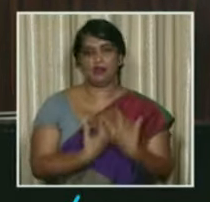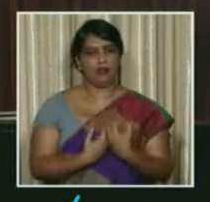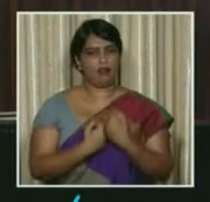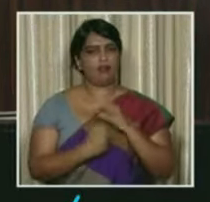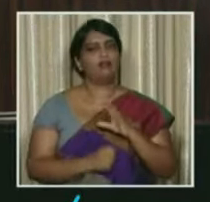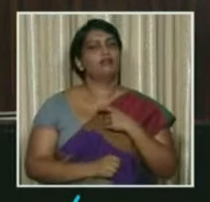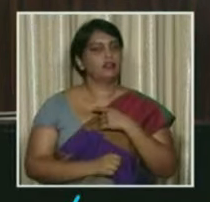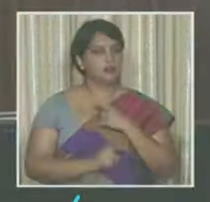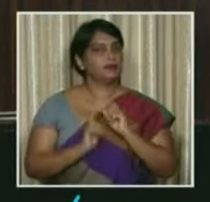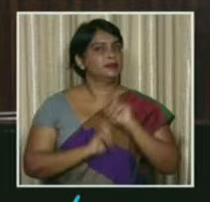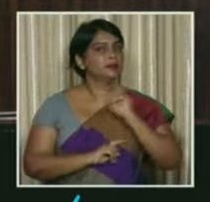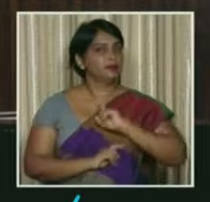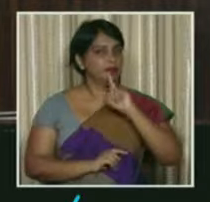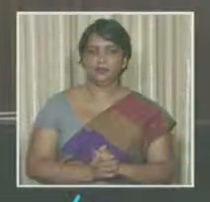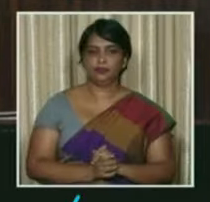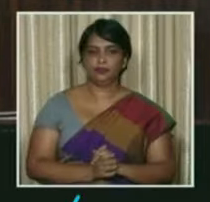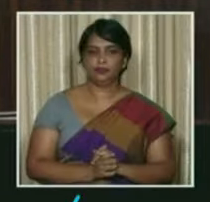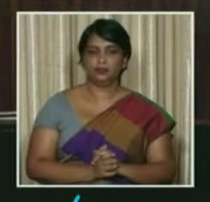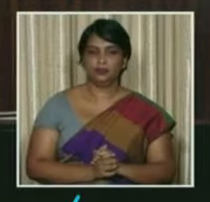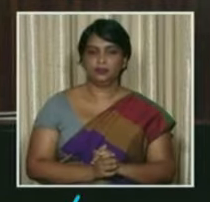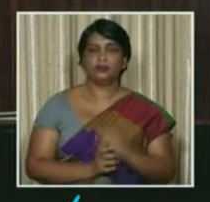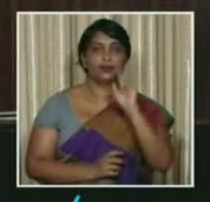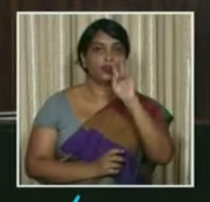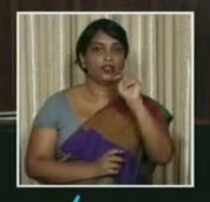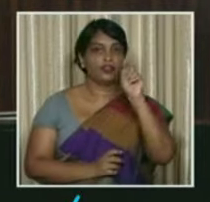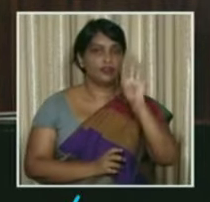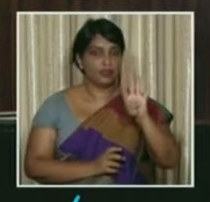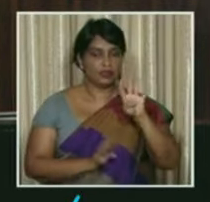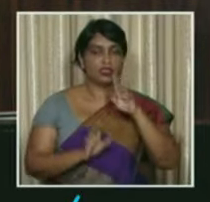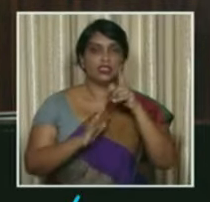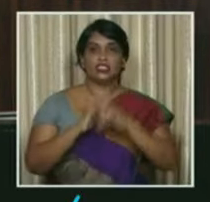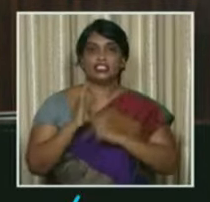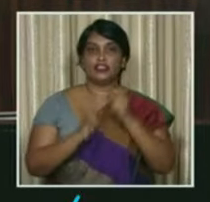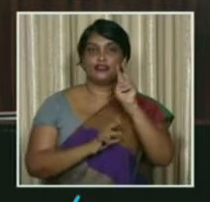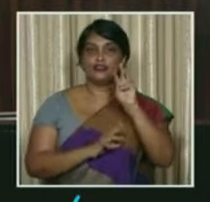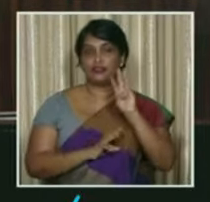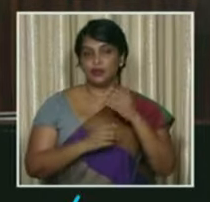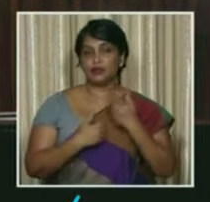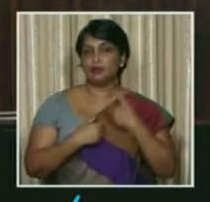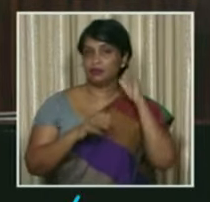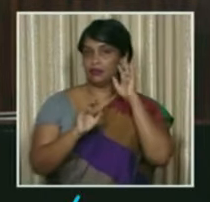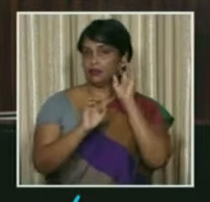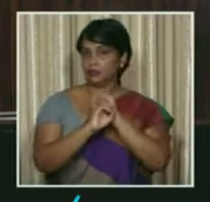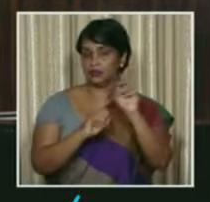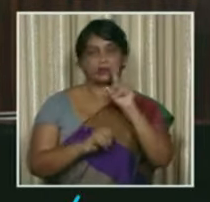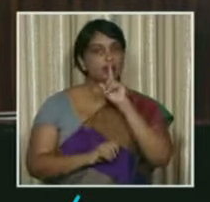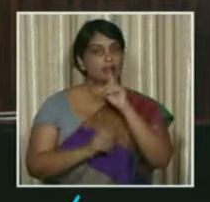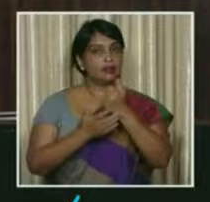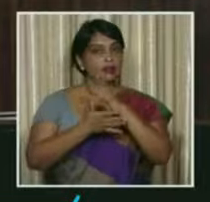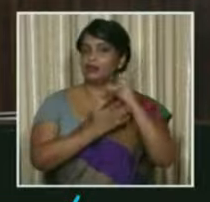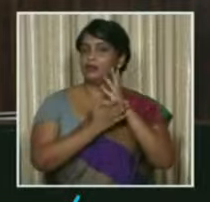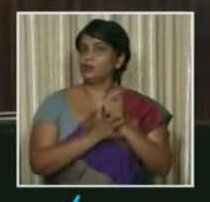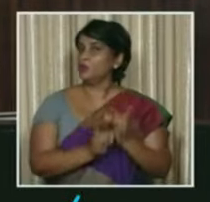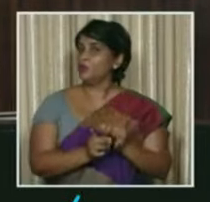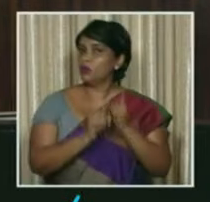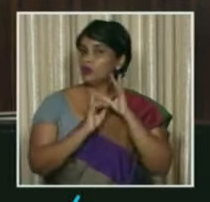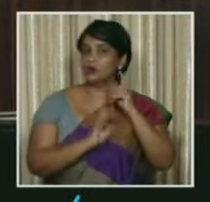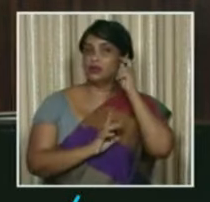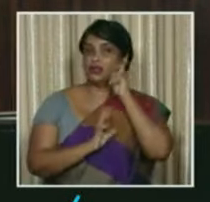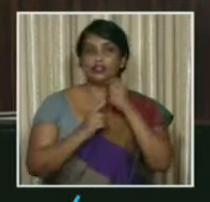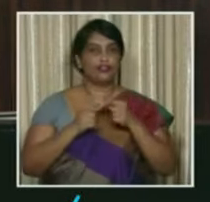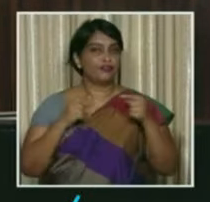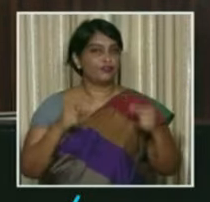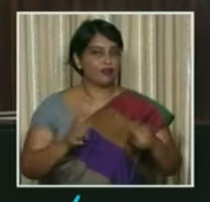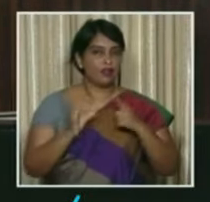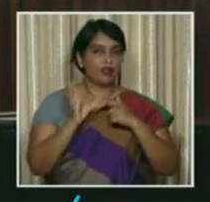බව පාර්ලිමේන්තුවට දැන්වීමට කැමැත්තෙමි. 2024 ජනවාරි 23 වන දින මාගේ නිවේදනයේ සඳහන් පෙස්සම් 6ට අමතරව ත්‍රස්ත විරෝධී